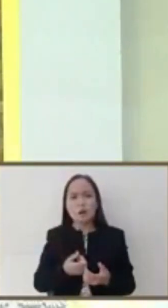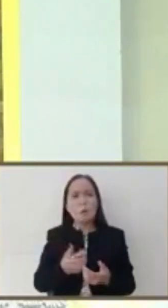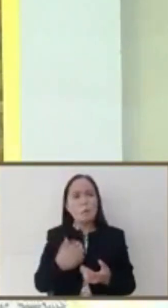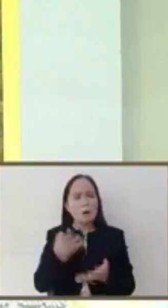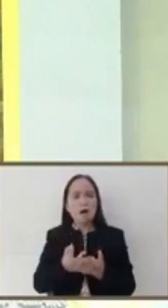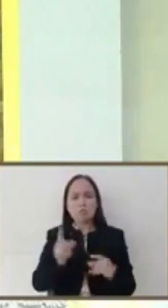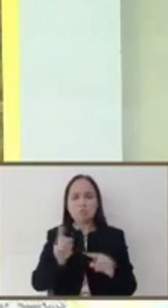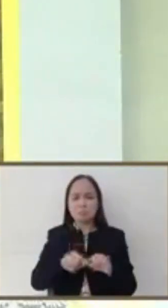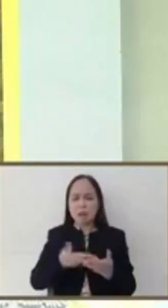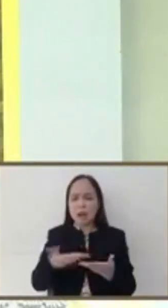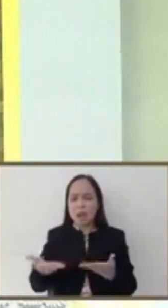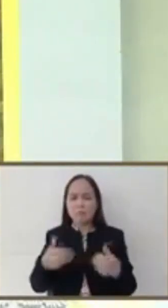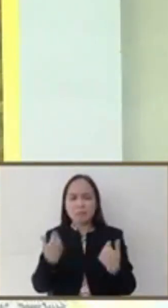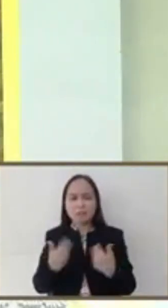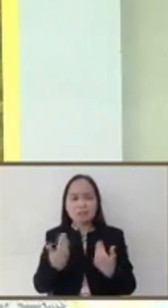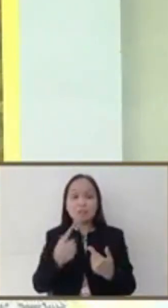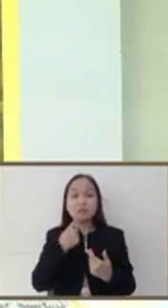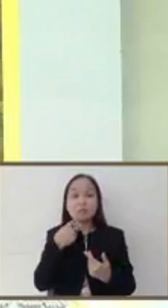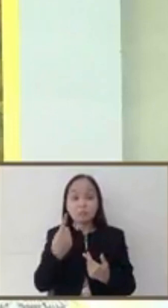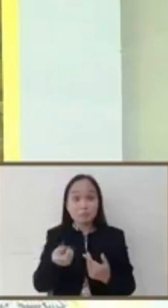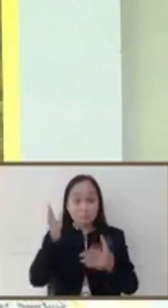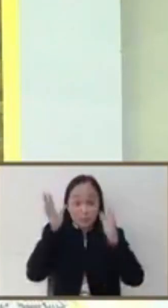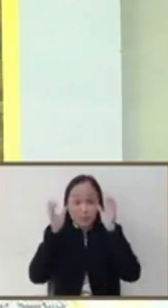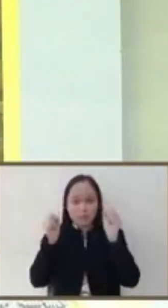happiness. Sabi, you just don't know where to shop.